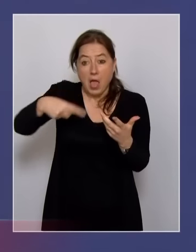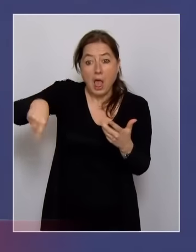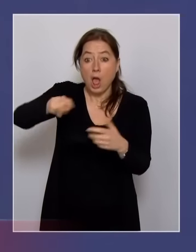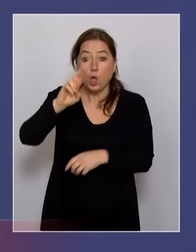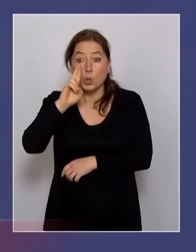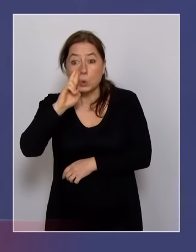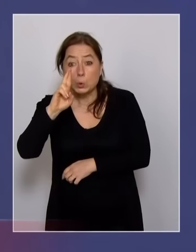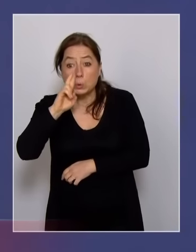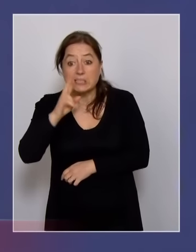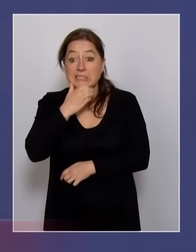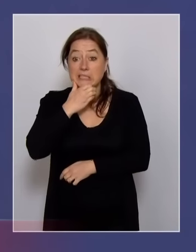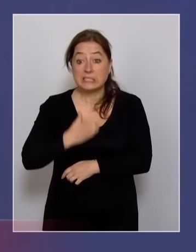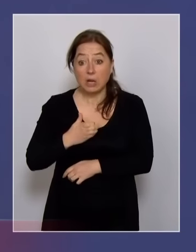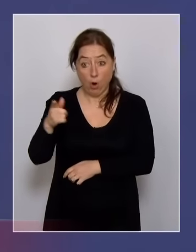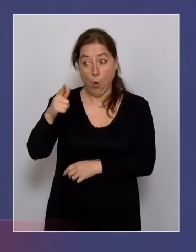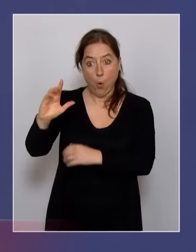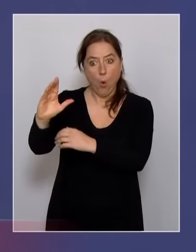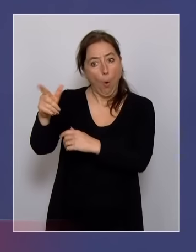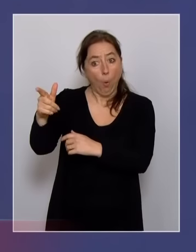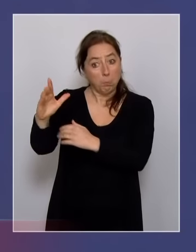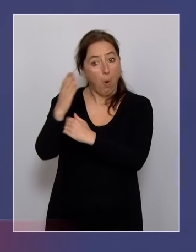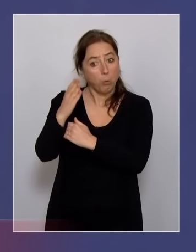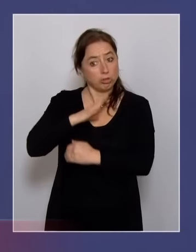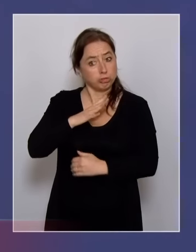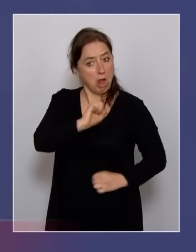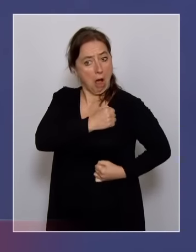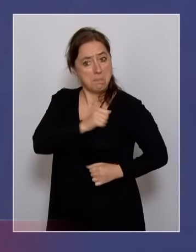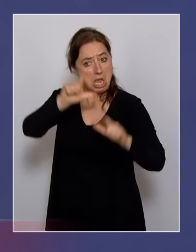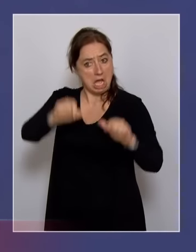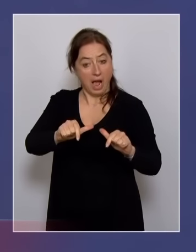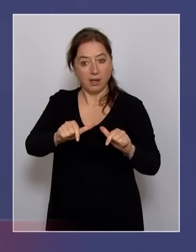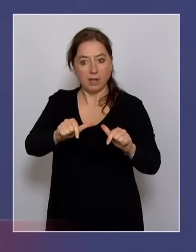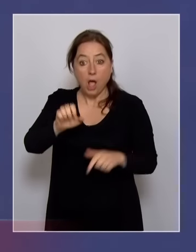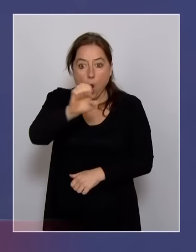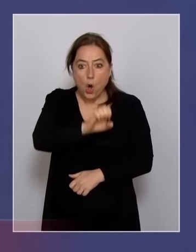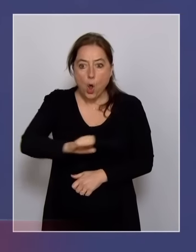La Russie, l'Iran, pour n'en citer que deux. Et l'Europe est dans une situation d'encerclement,